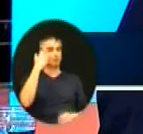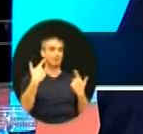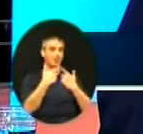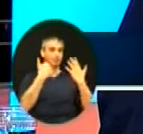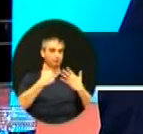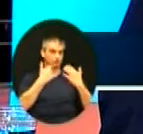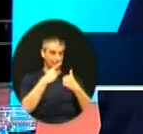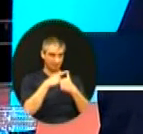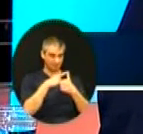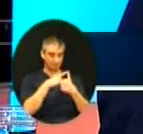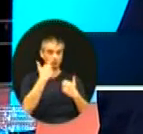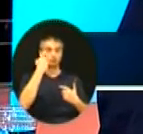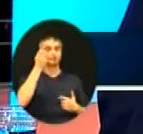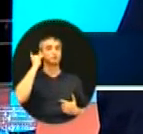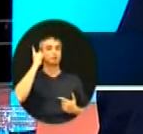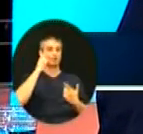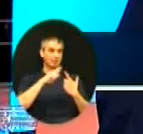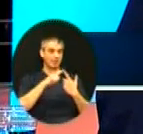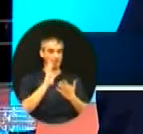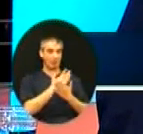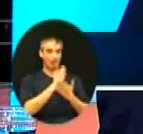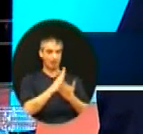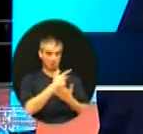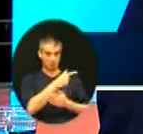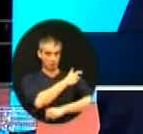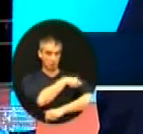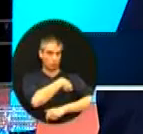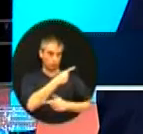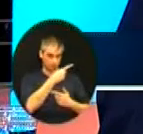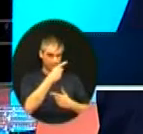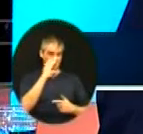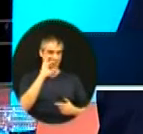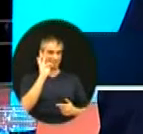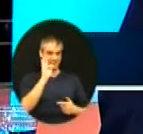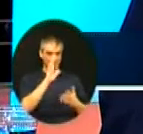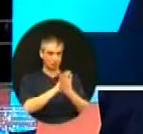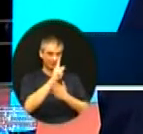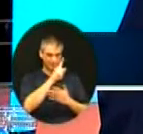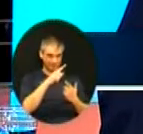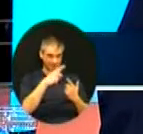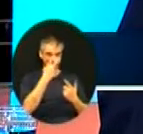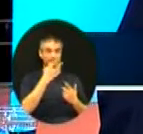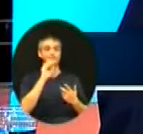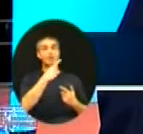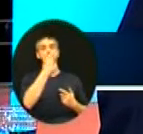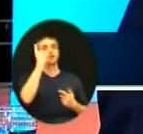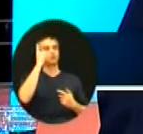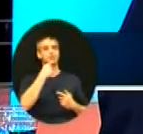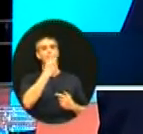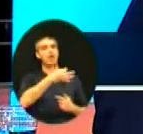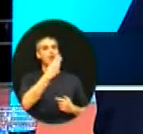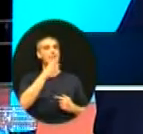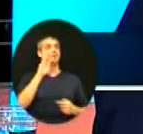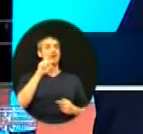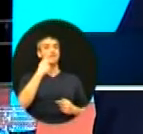למלחמת ששת הימים. 70 שנה להחלטת האום כ"ט בנובמבר, ו-100 שנה להצהרת